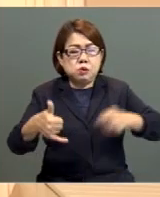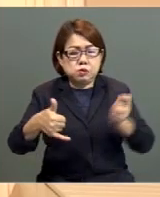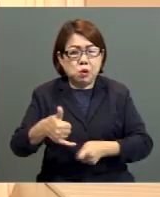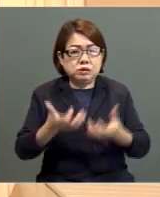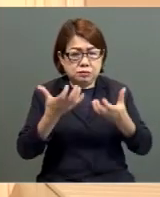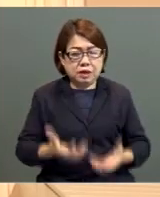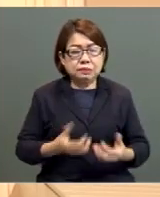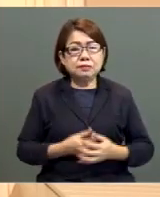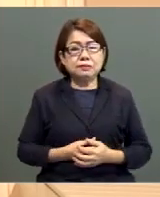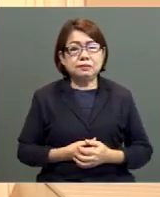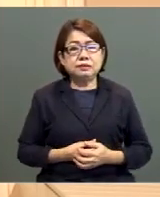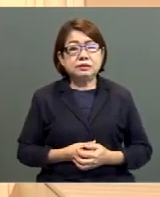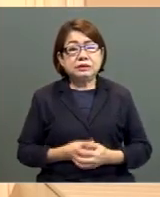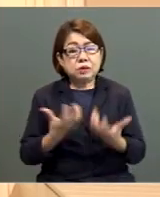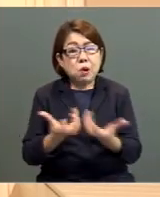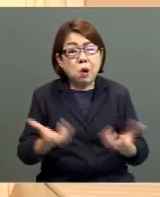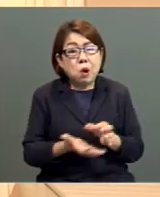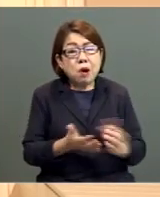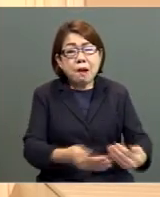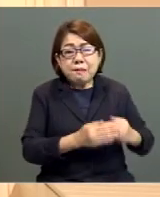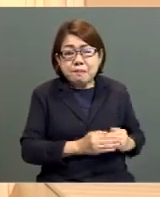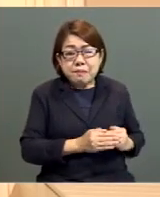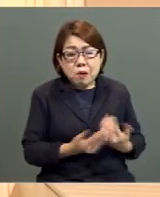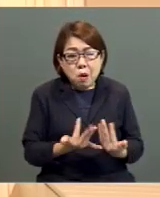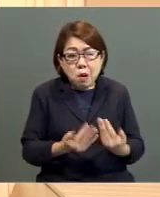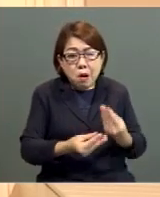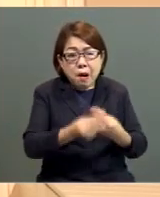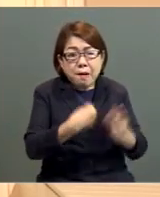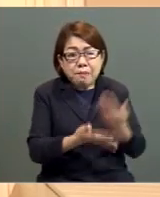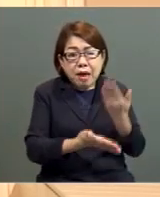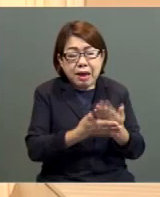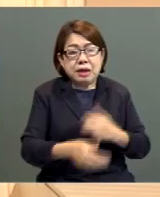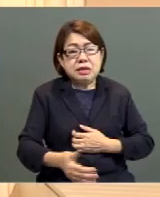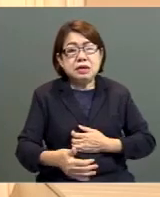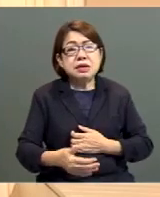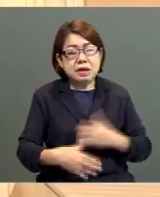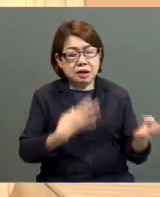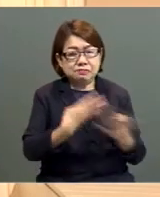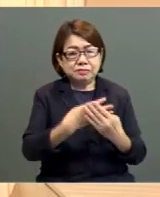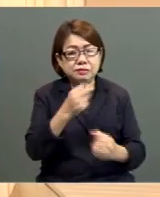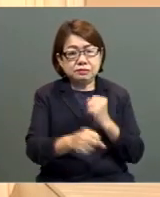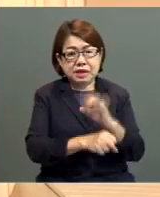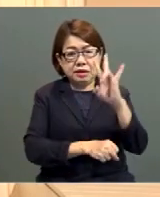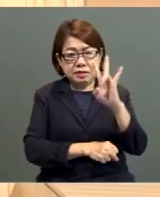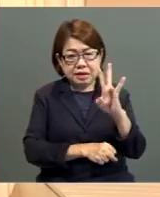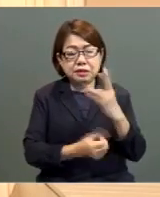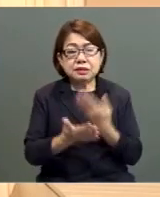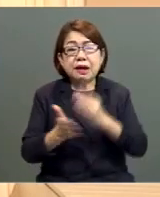ทั้งนี้การกักตุนสินค้ามีอัตราโทษสูงจำคุกไม่เกิน7ปีหรือปรับ